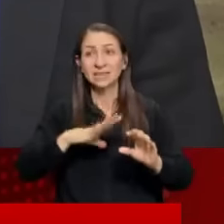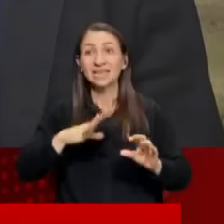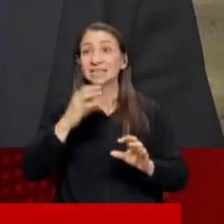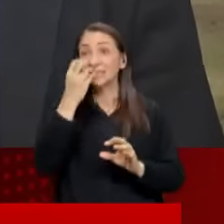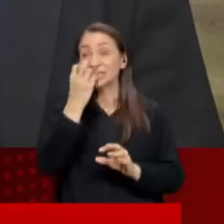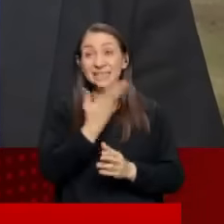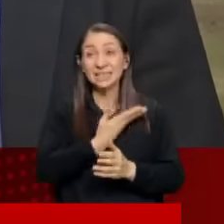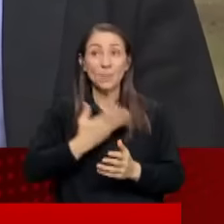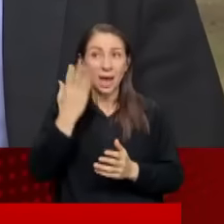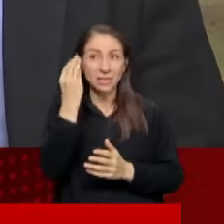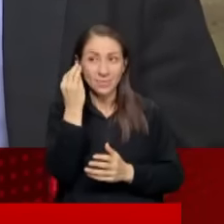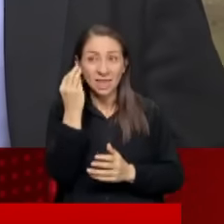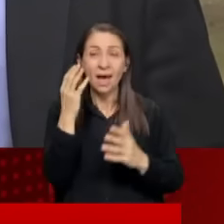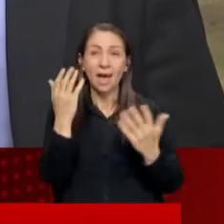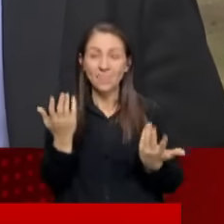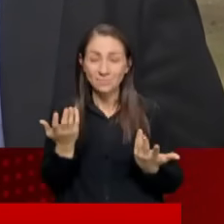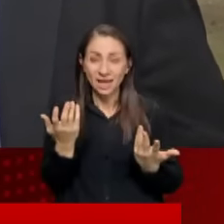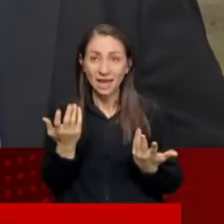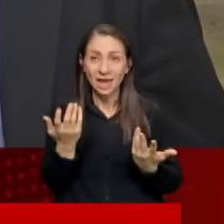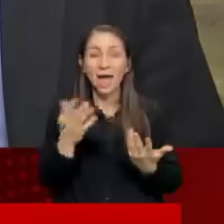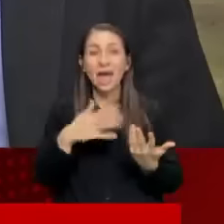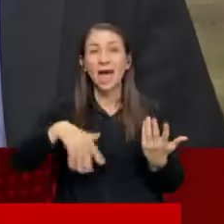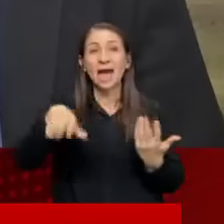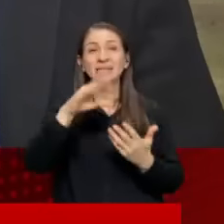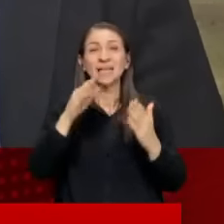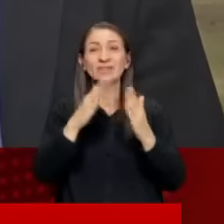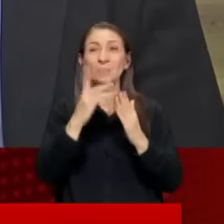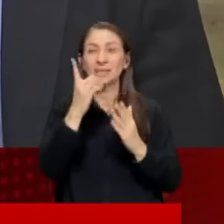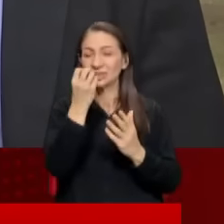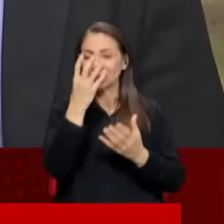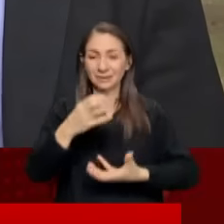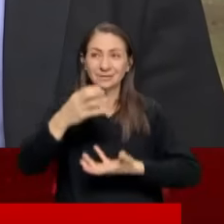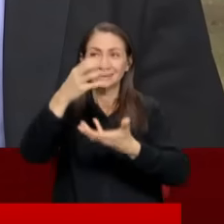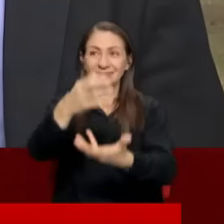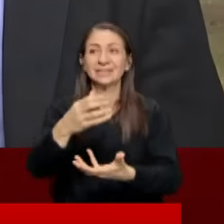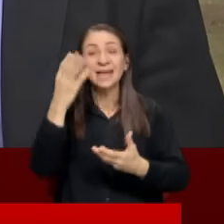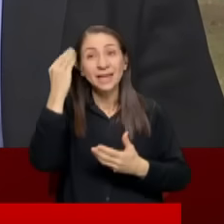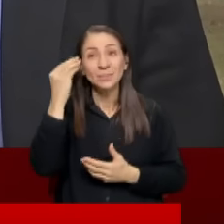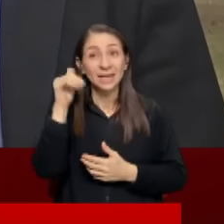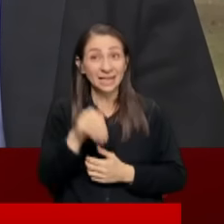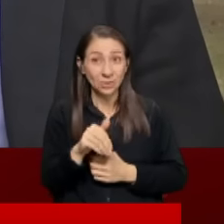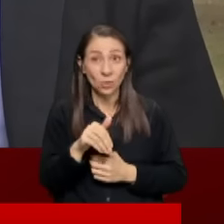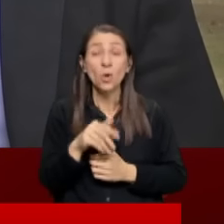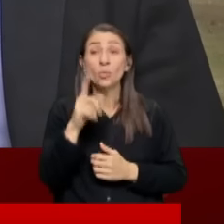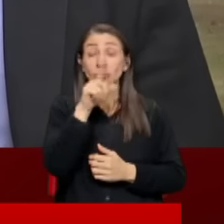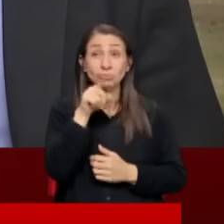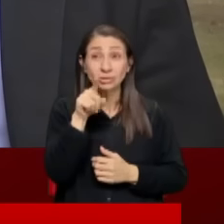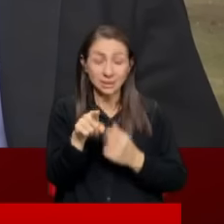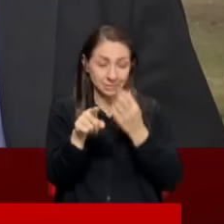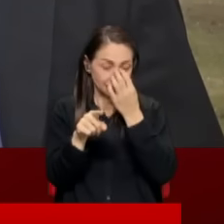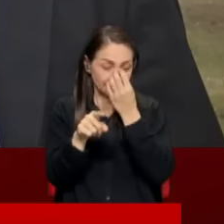çiçeği sevdirme adına hem de herkes evine bir demet dahi olsa çiçek götürsün anlamında. Dolayısıyla